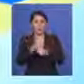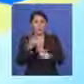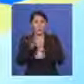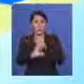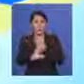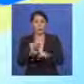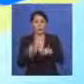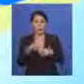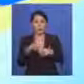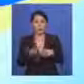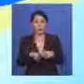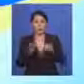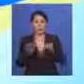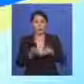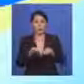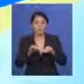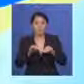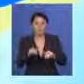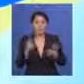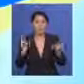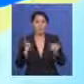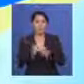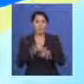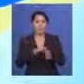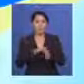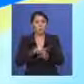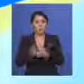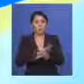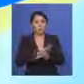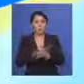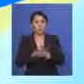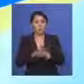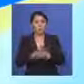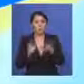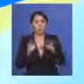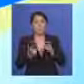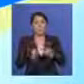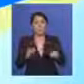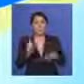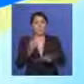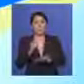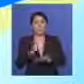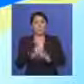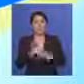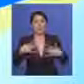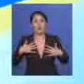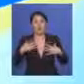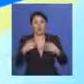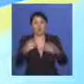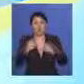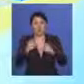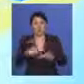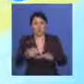қатаң сақтау керек. Сондықтан олар бүлдіршіндерді қабылдамас бұрын толықтай дезинфекциялаудан өтті. Балабақшаға балалар міндетті түрде денсаулығы